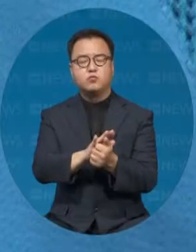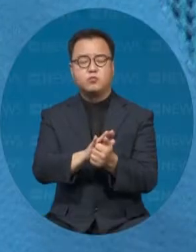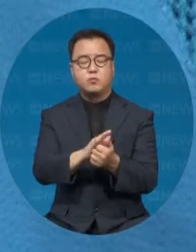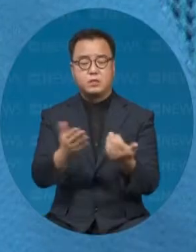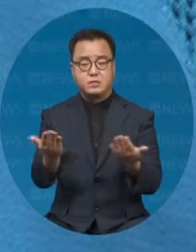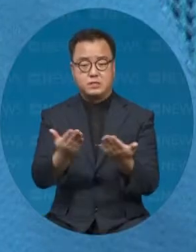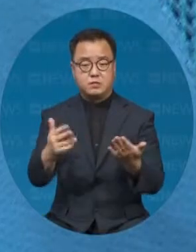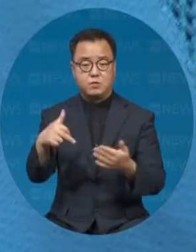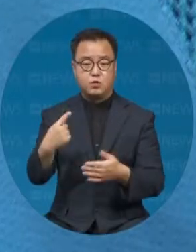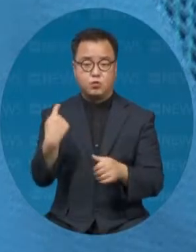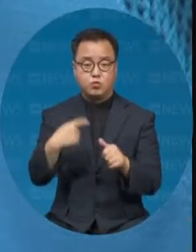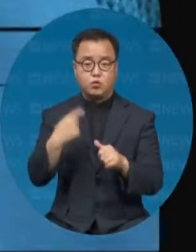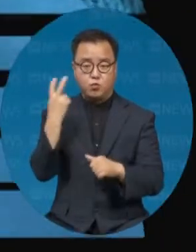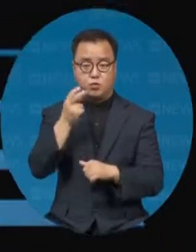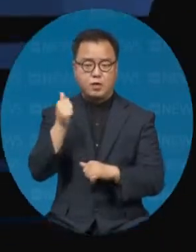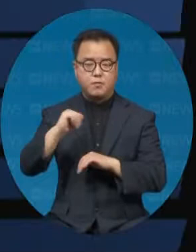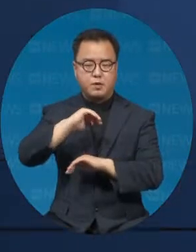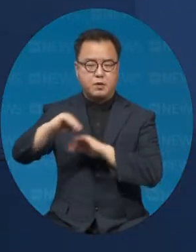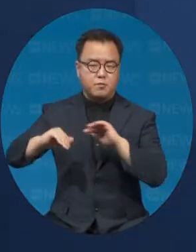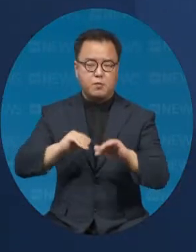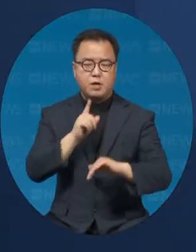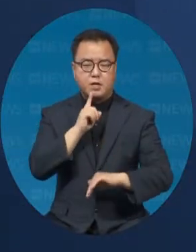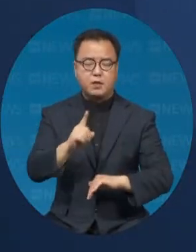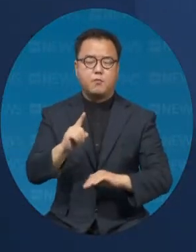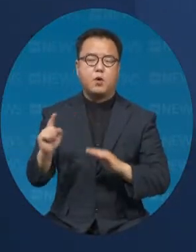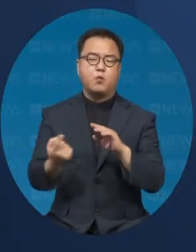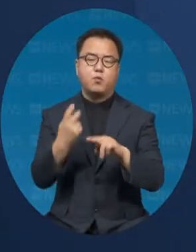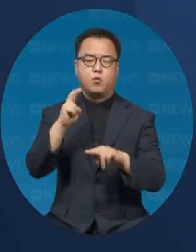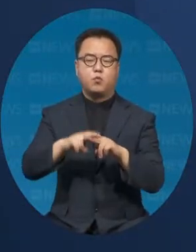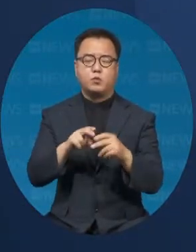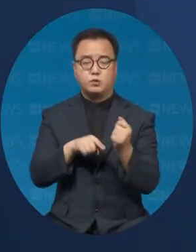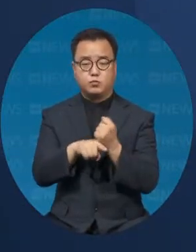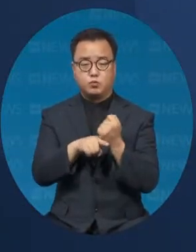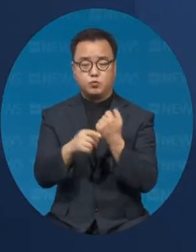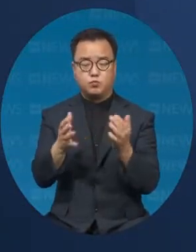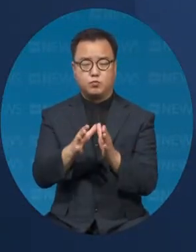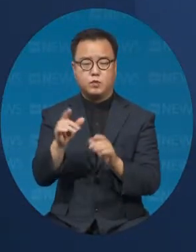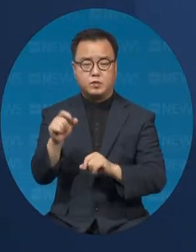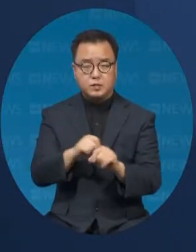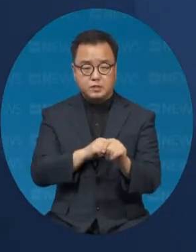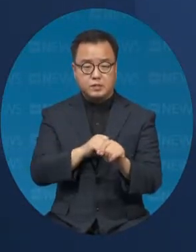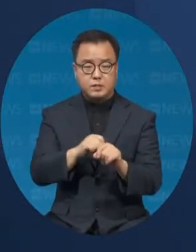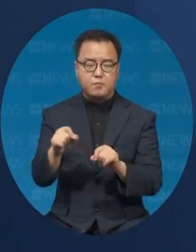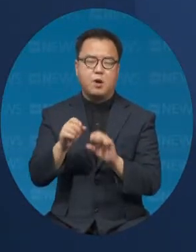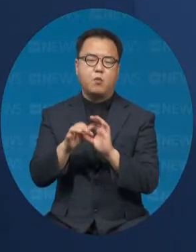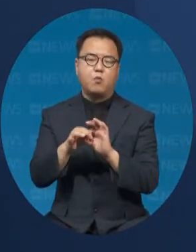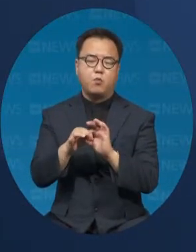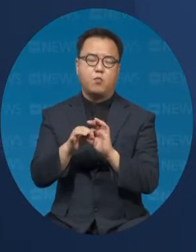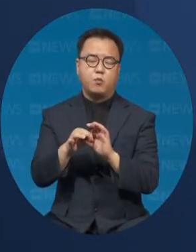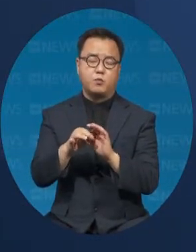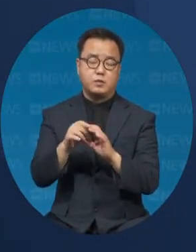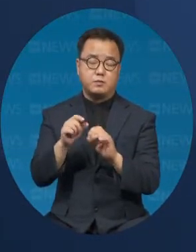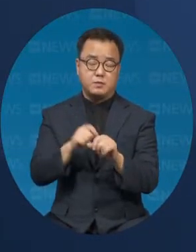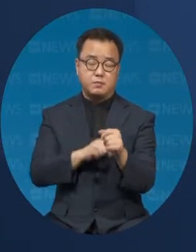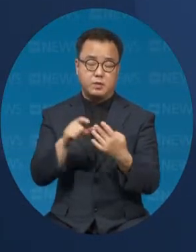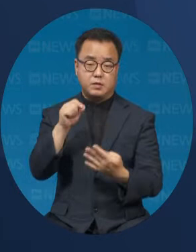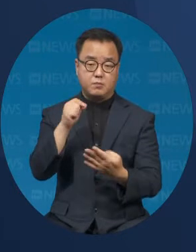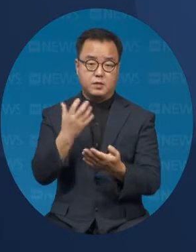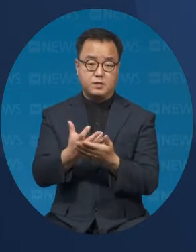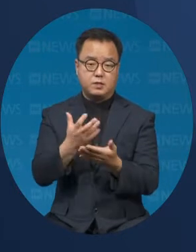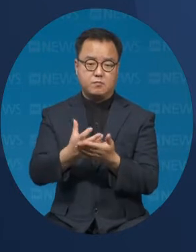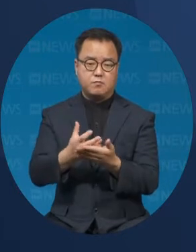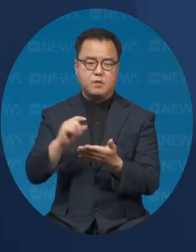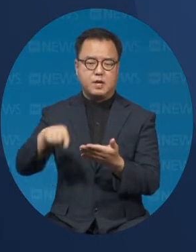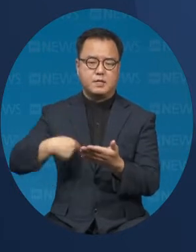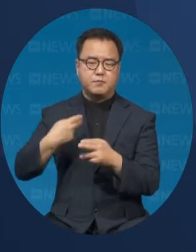부당하게 관여했던 겁니다 공수 1000조 교육감이 특별 채용 관련 설을 단독 10 제 담당 공무원들의 결제 권을 방